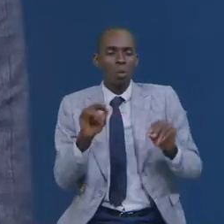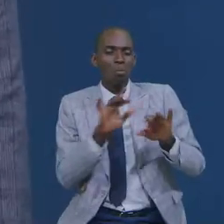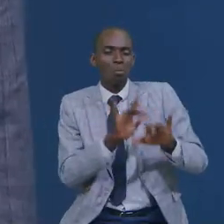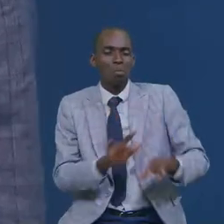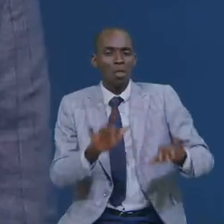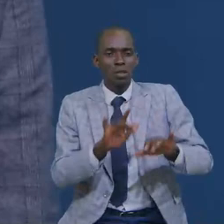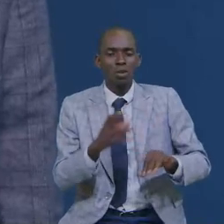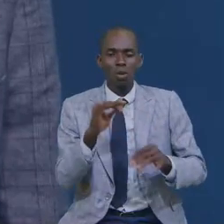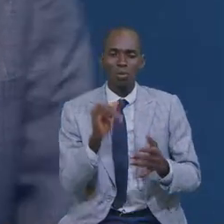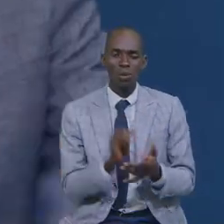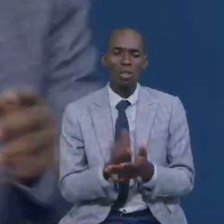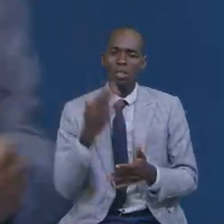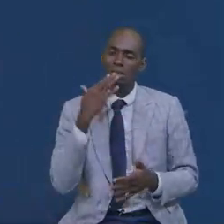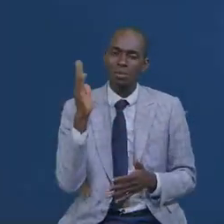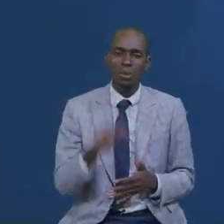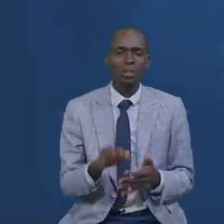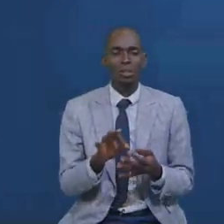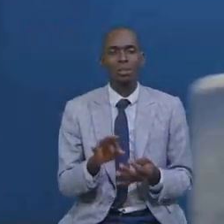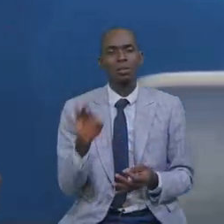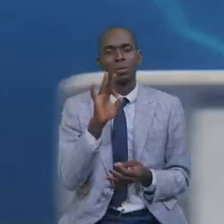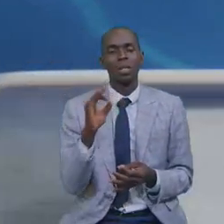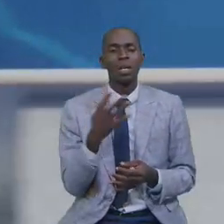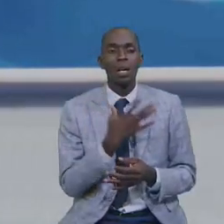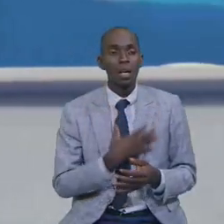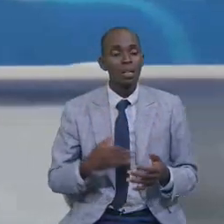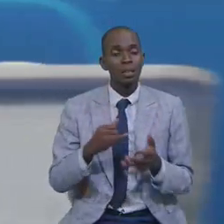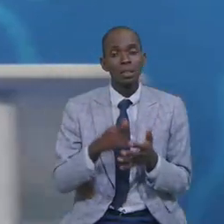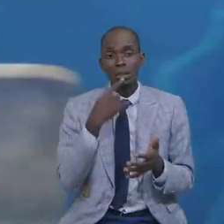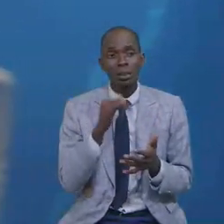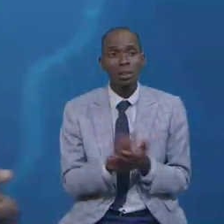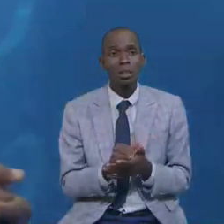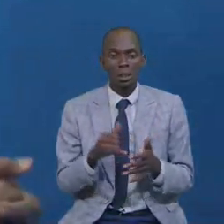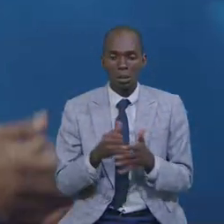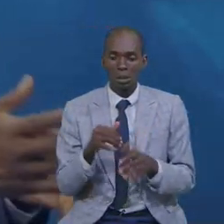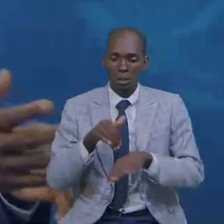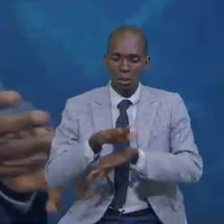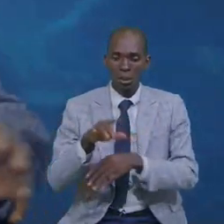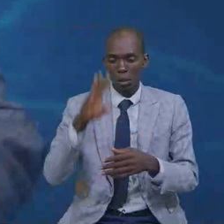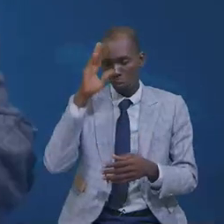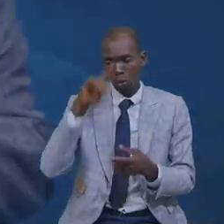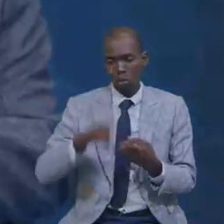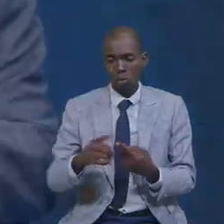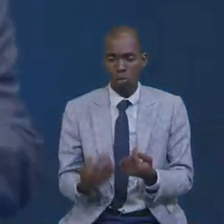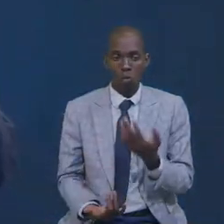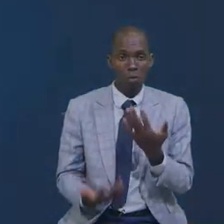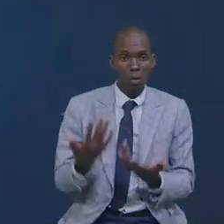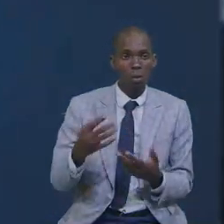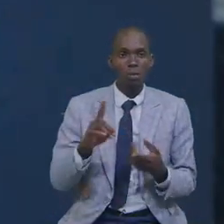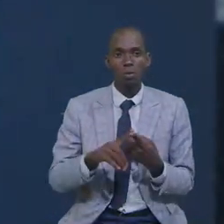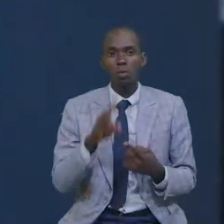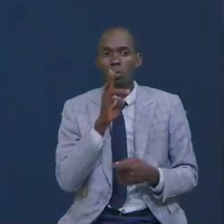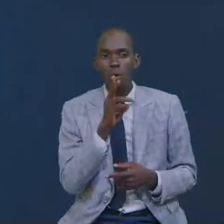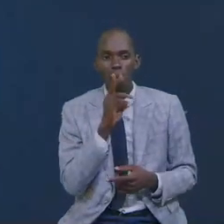du manque de pitié de ce mauvais esprit et on dit il le jette dans l'eau pour